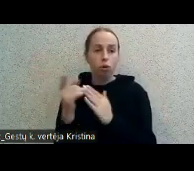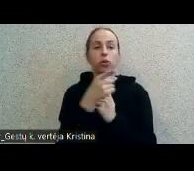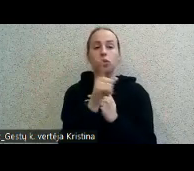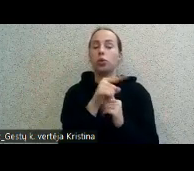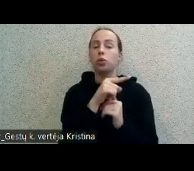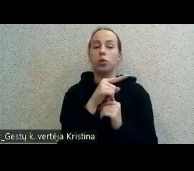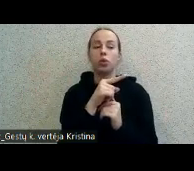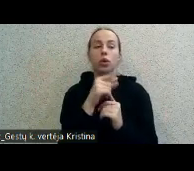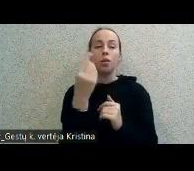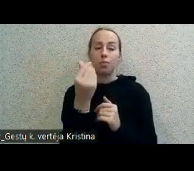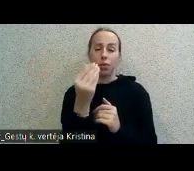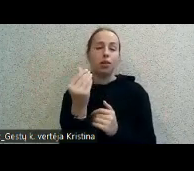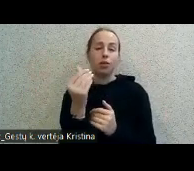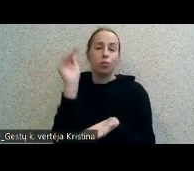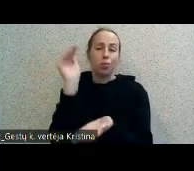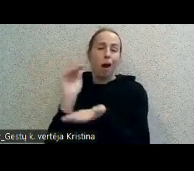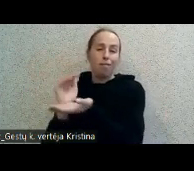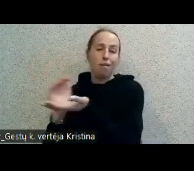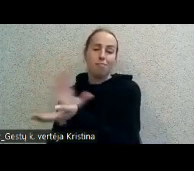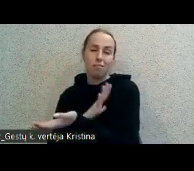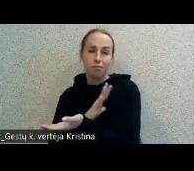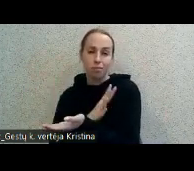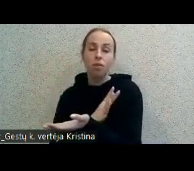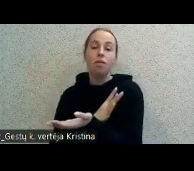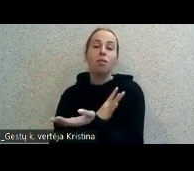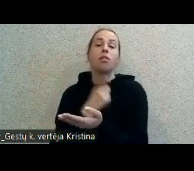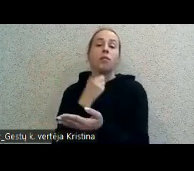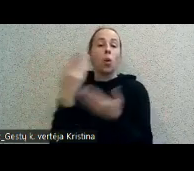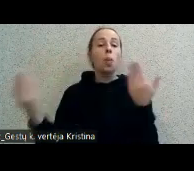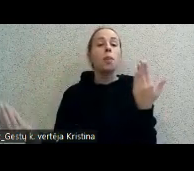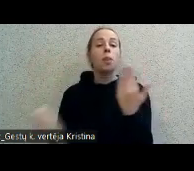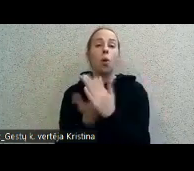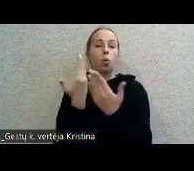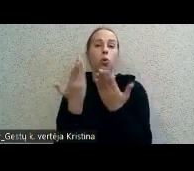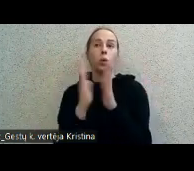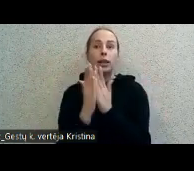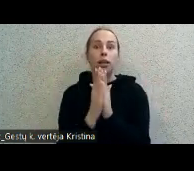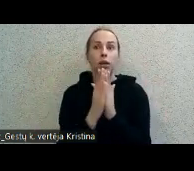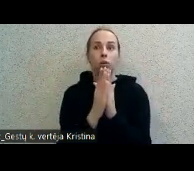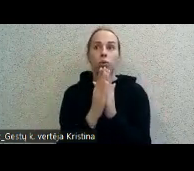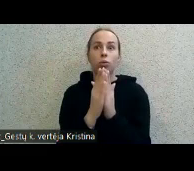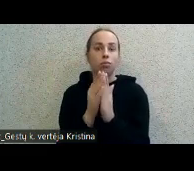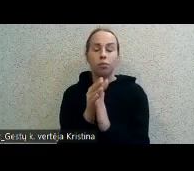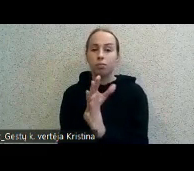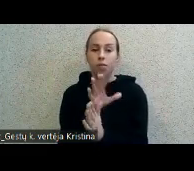apkarpytos finansiškai ir iš tikrųjų nebegalėjo atnaujinti savo knygų